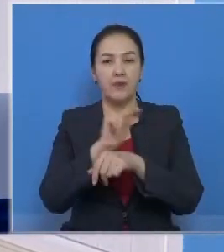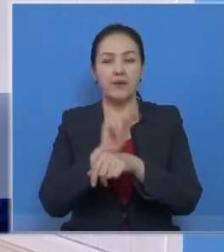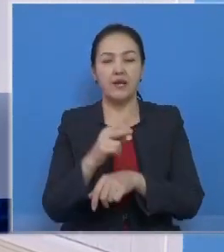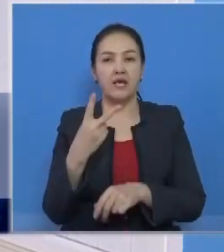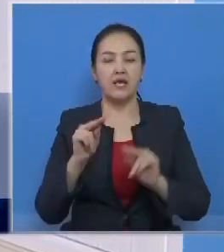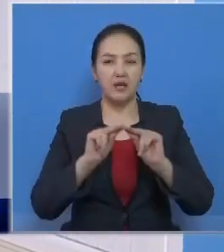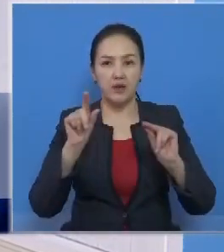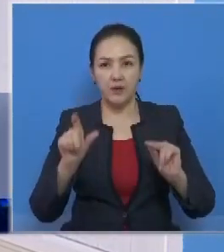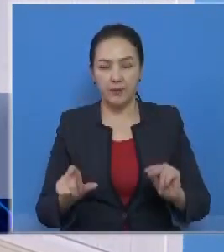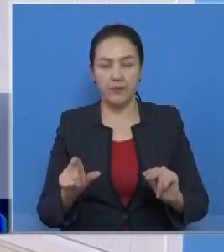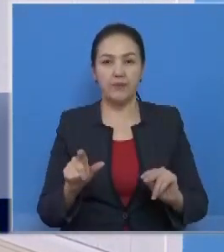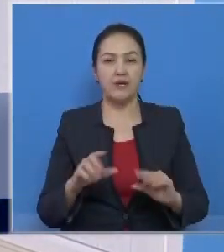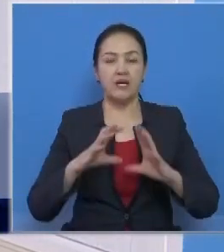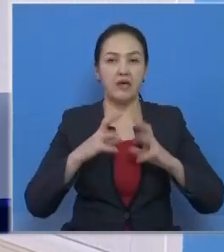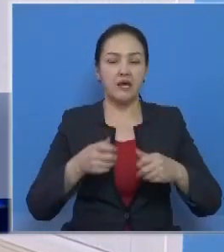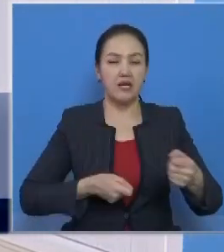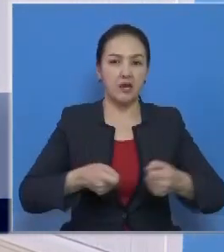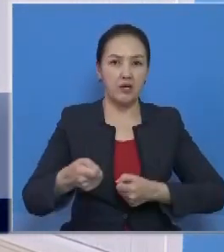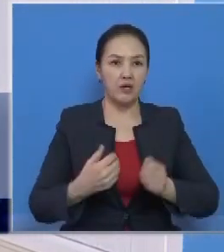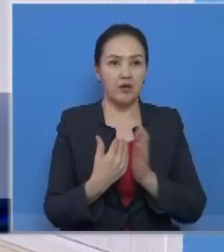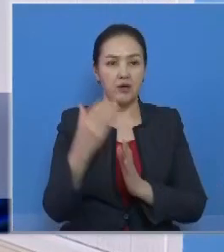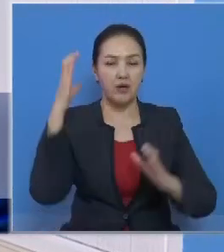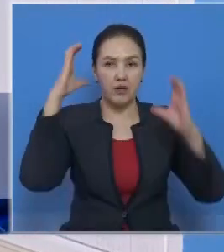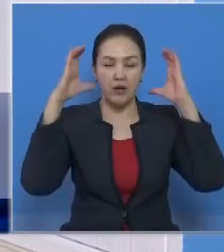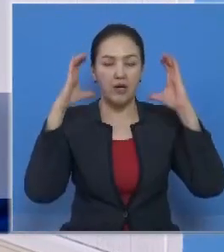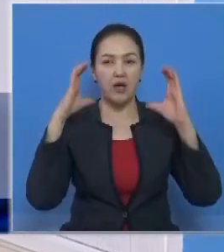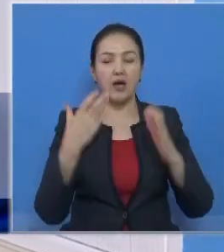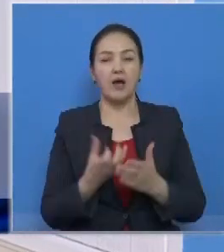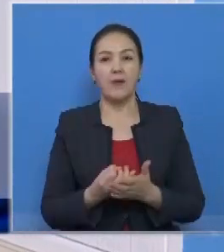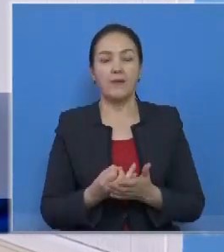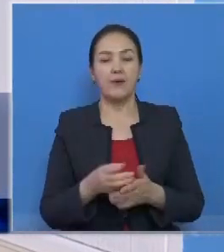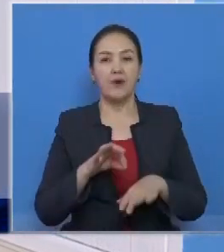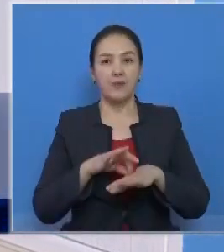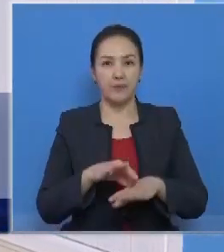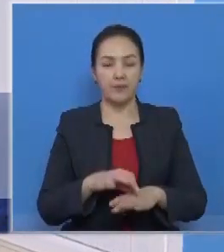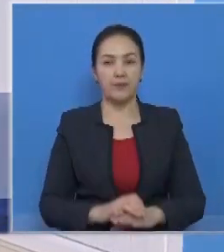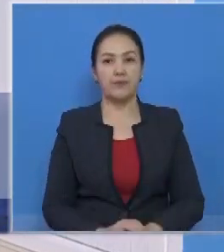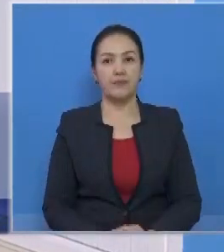оқытушы, яғни әлемнің жетекші жоғары оқу орындарында тағылымдамадан өтуде.